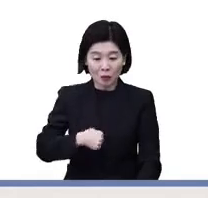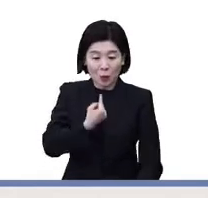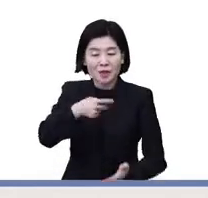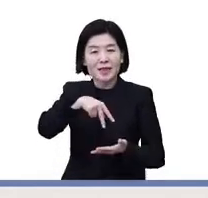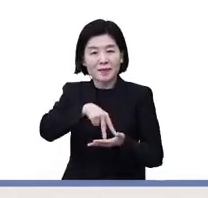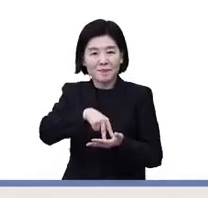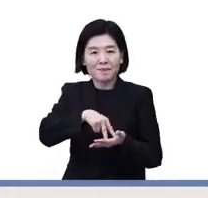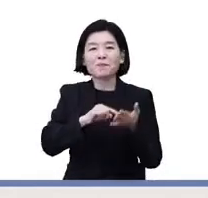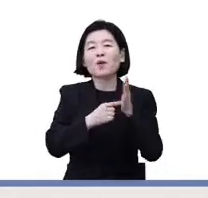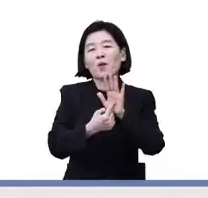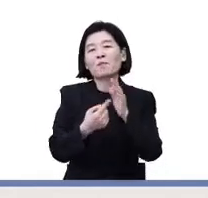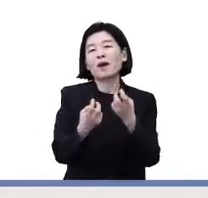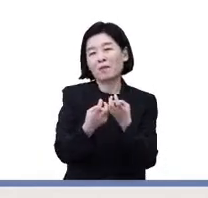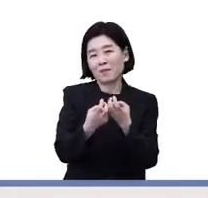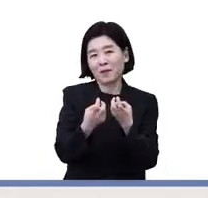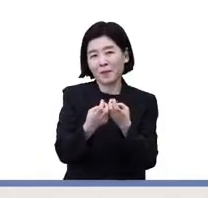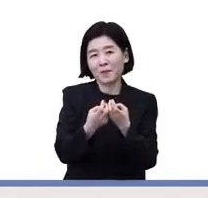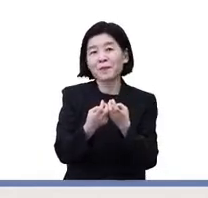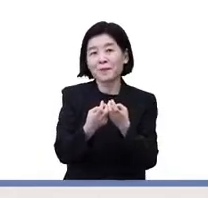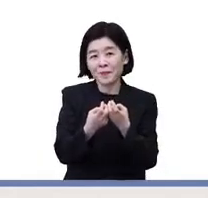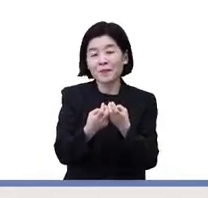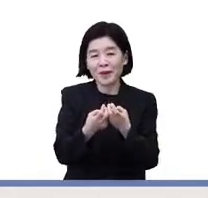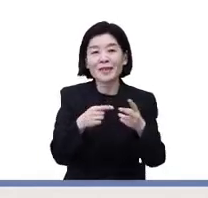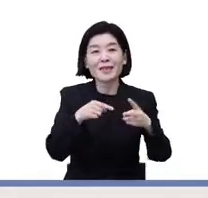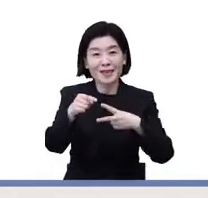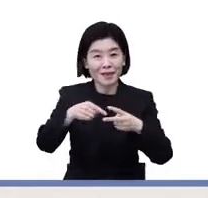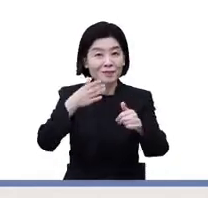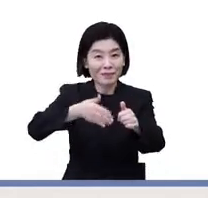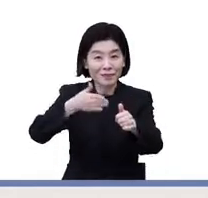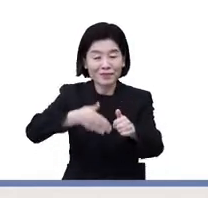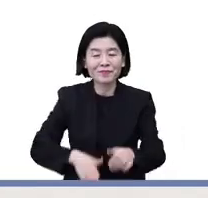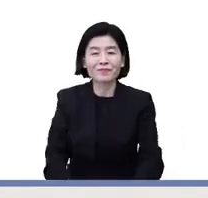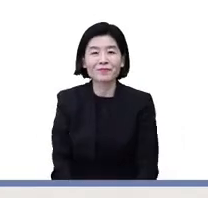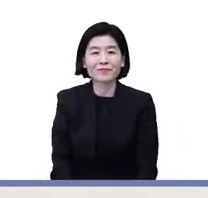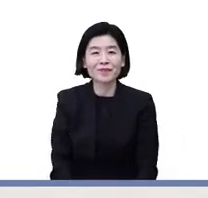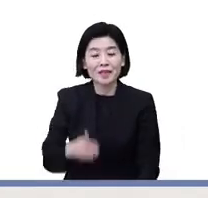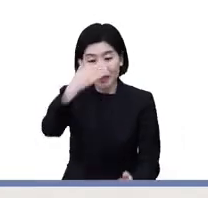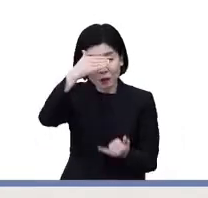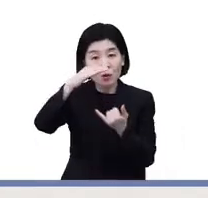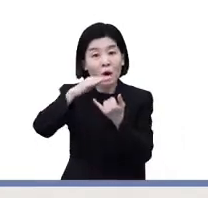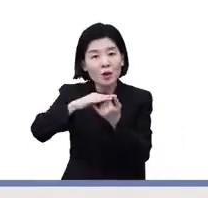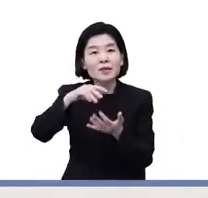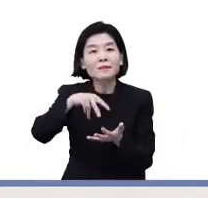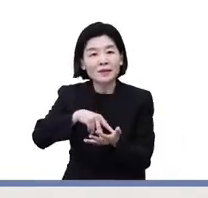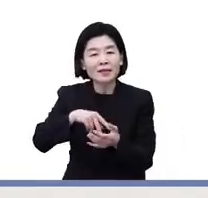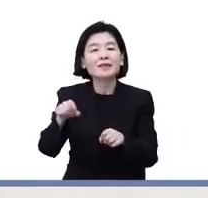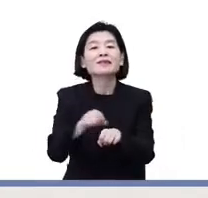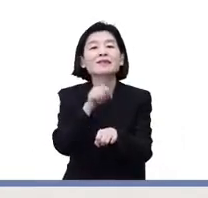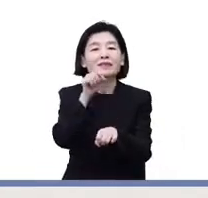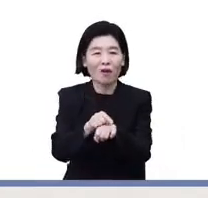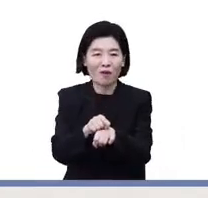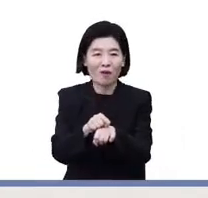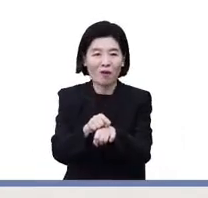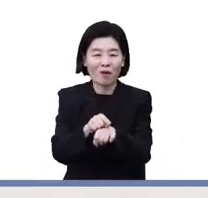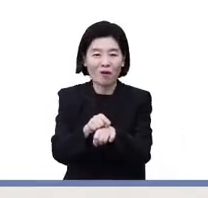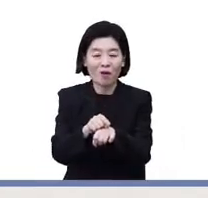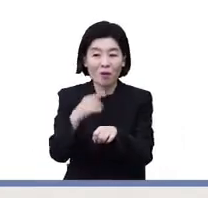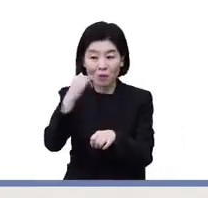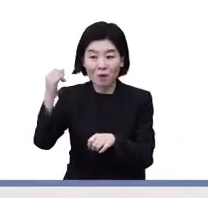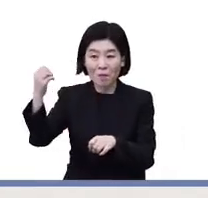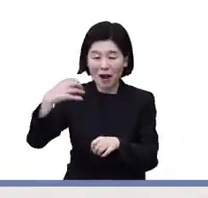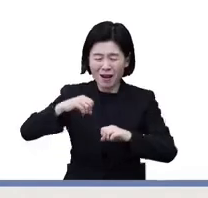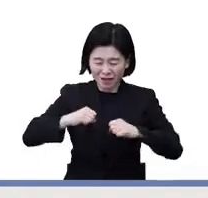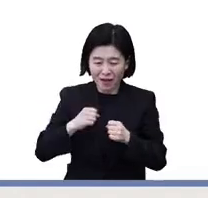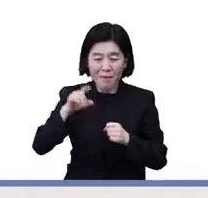독립성을 표현하기 위한 방법이라고 좀 이해해 주실 필요가 있습니다. 이 시기에 어떻게 보면 정상적인 특징일 수 있는 것이죠. 근데